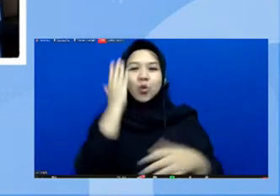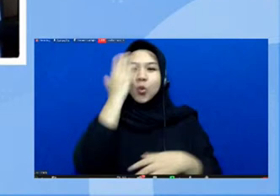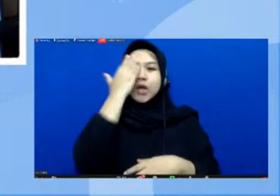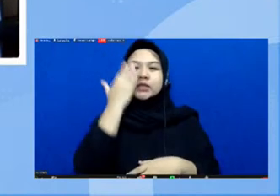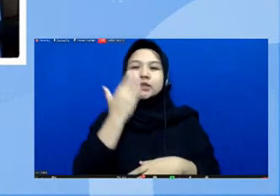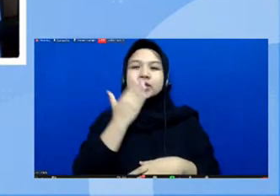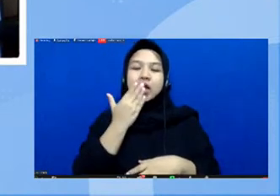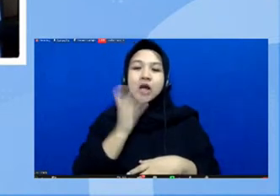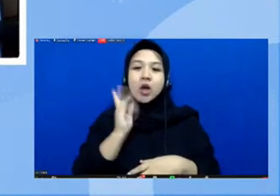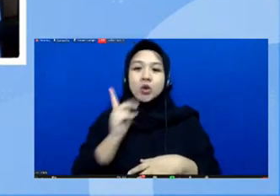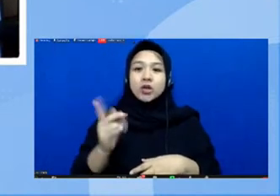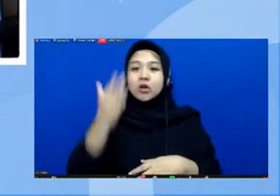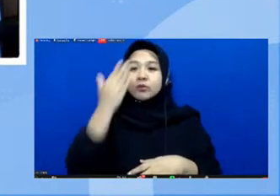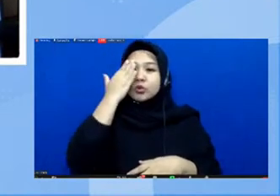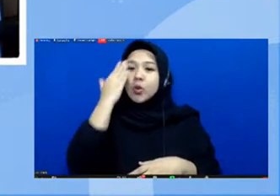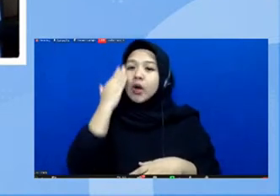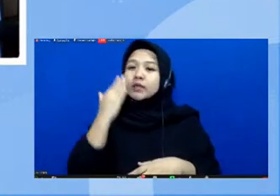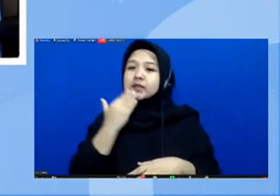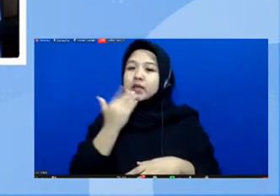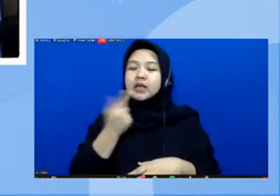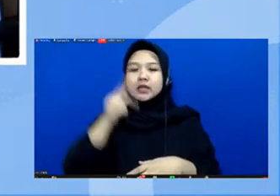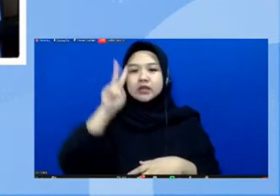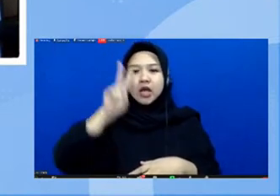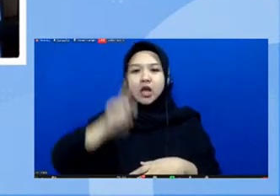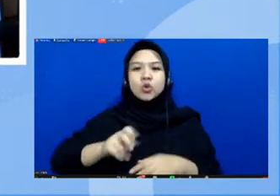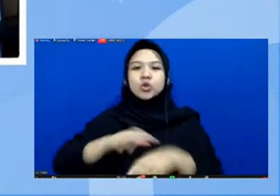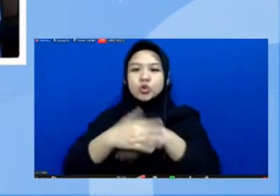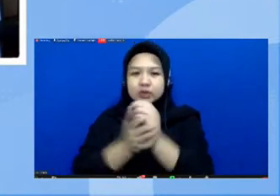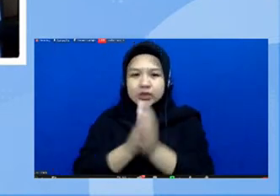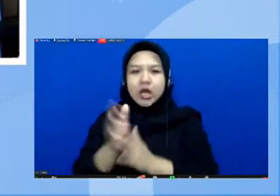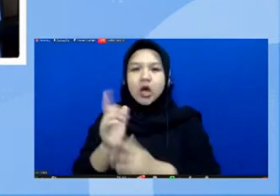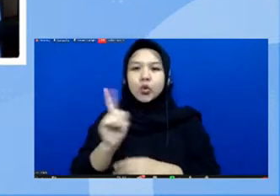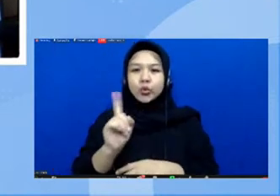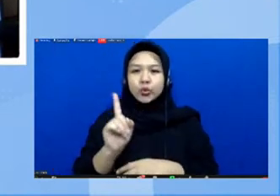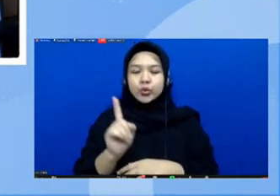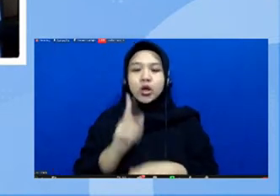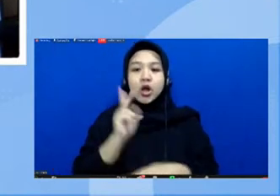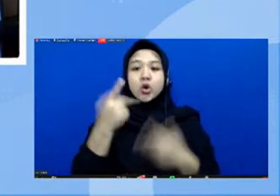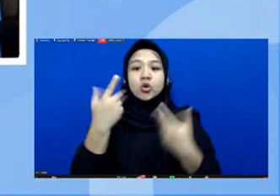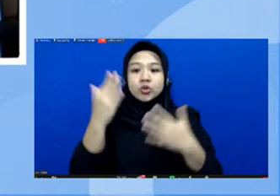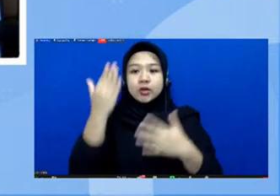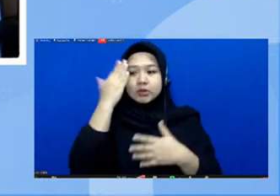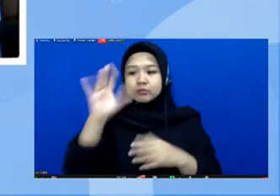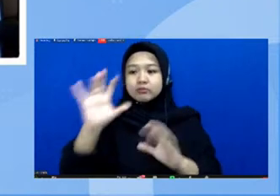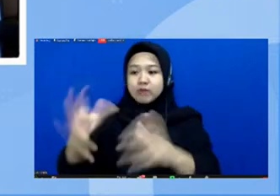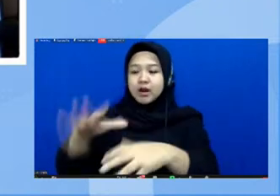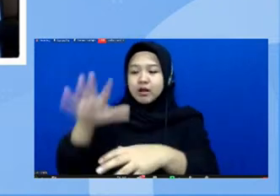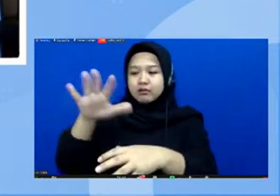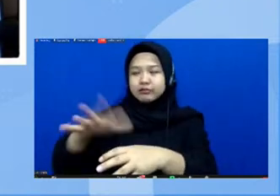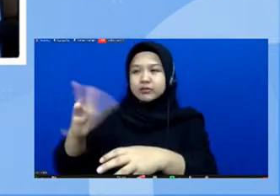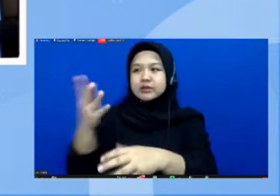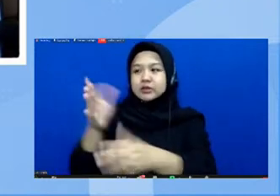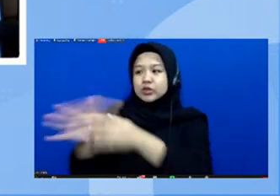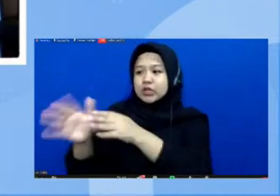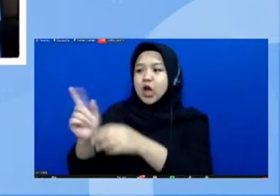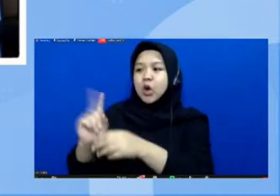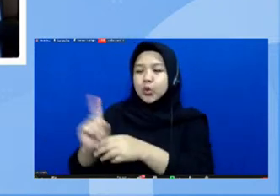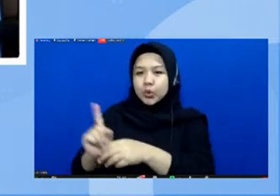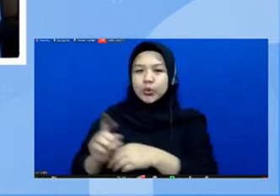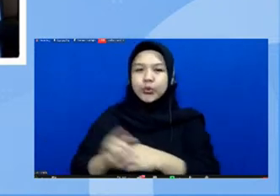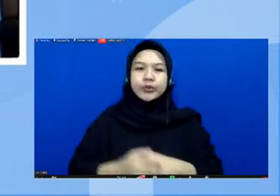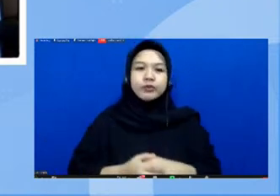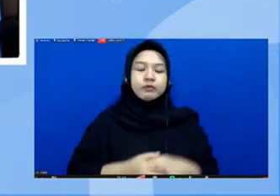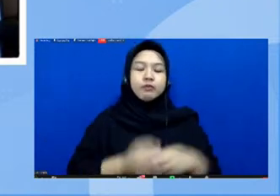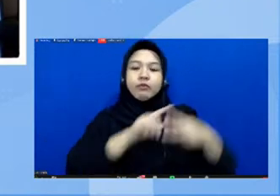setiap kali kita menyentuh wajah, kita harus idealnya cuci tangan lagi dulu gitu. Kalau sudah menyentuh benda lain. Nah, ini tiga kategori